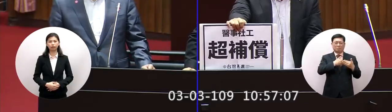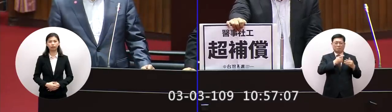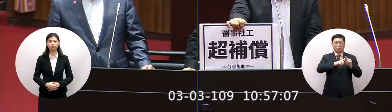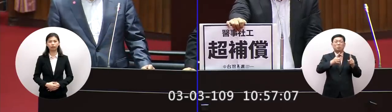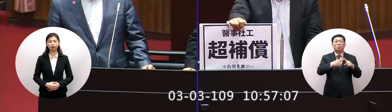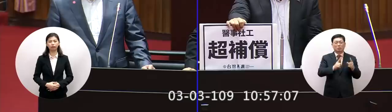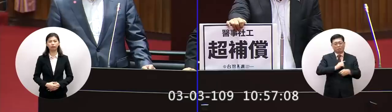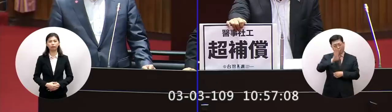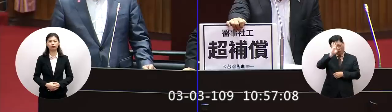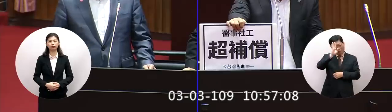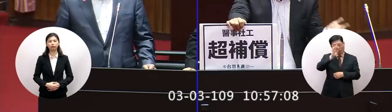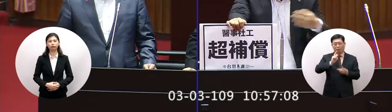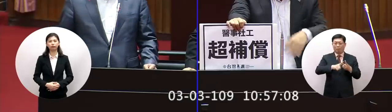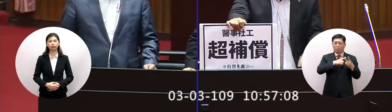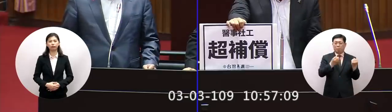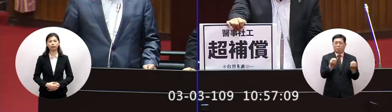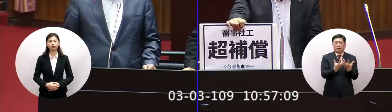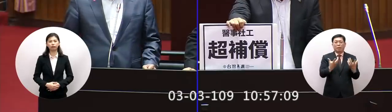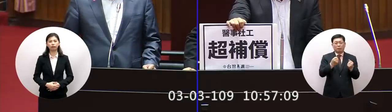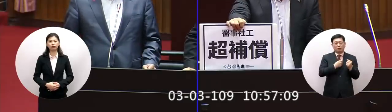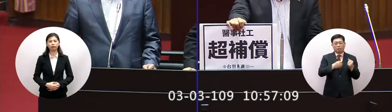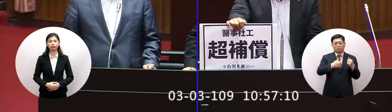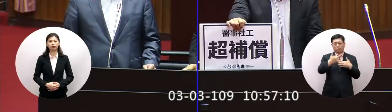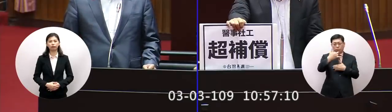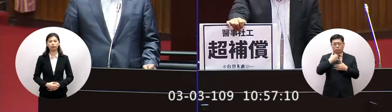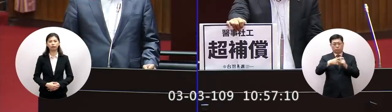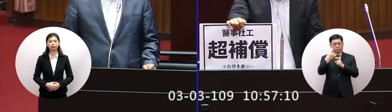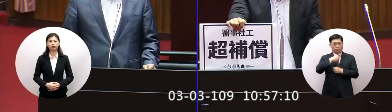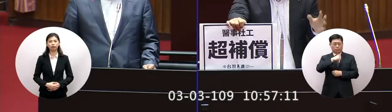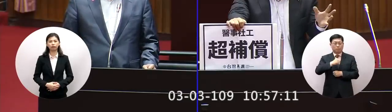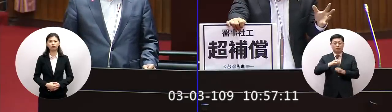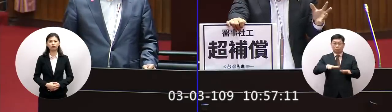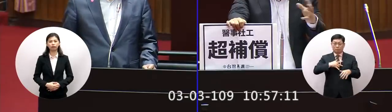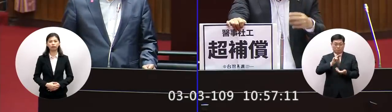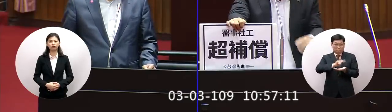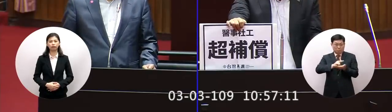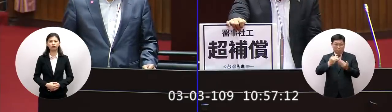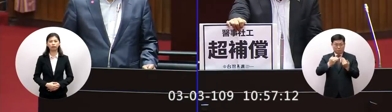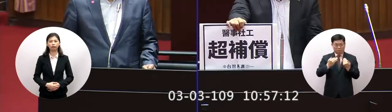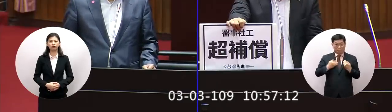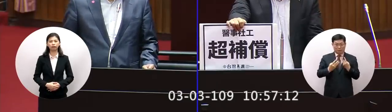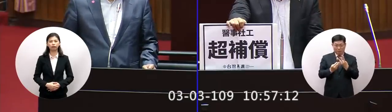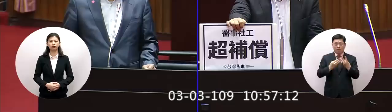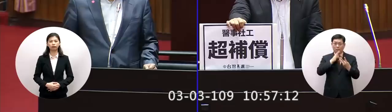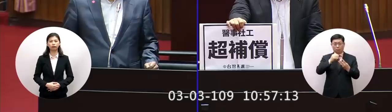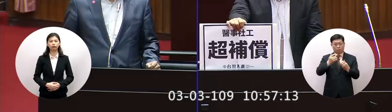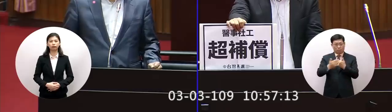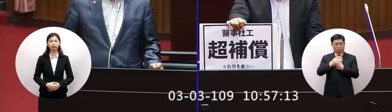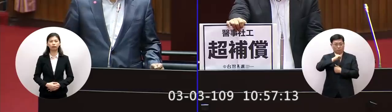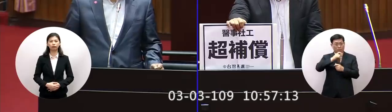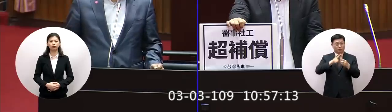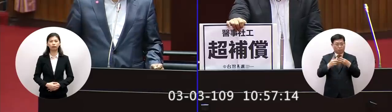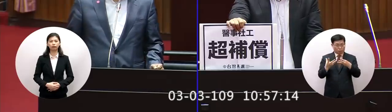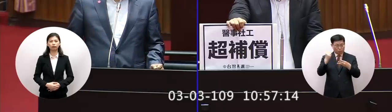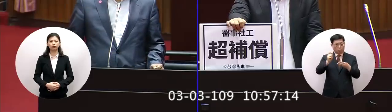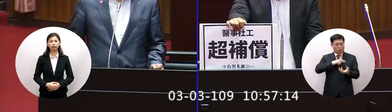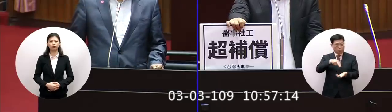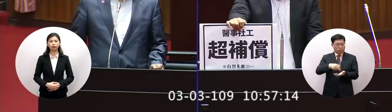吼，啊家己破病吼是讲中国发生代志，有哪会走转来变台湾人？武汉肺炎是这个促使台湾主权自主